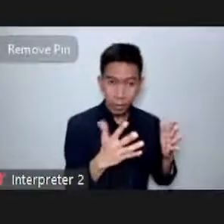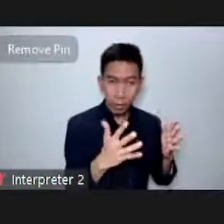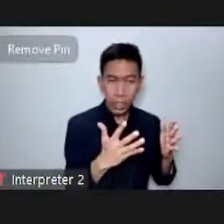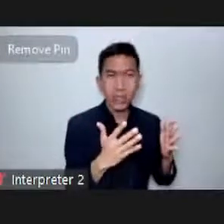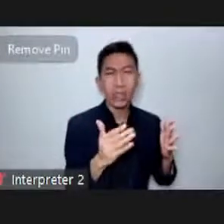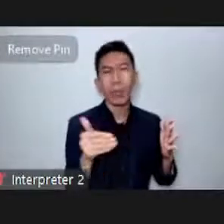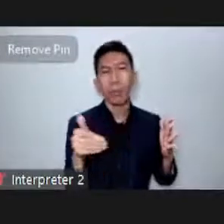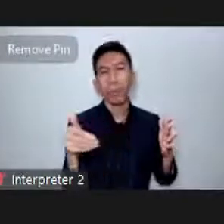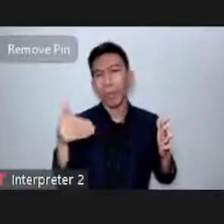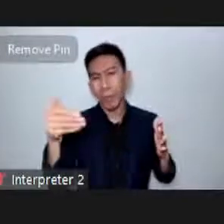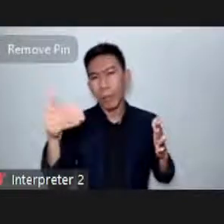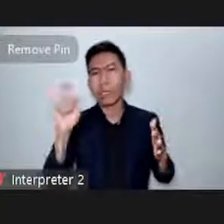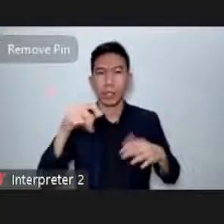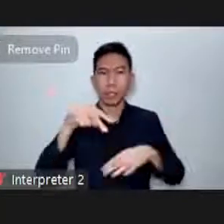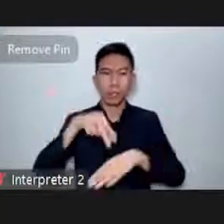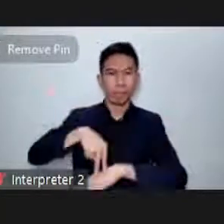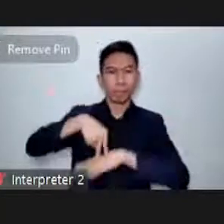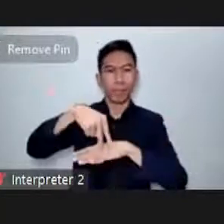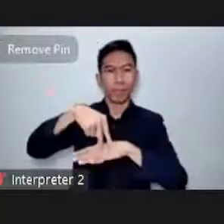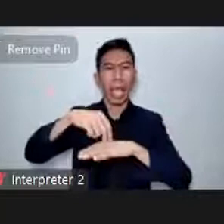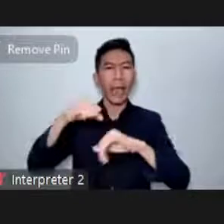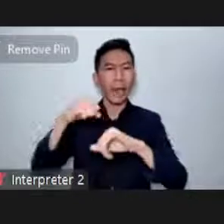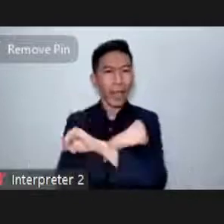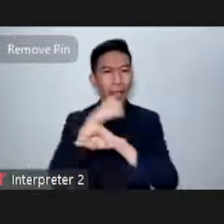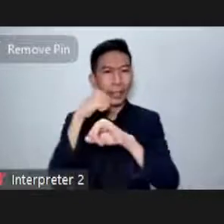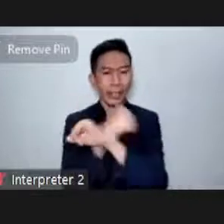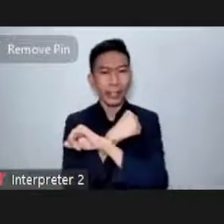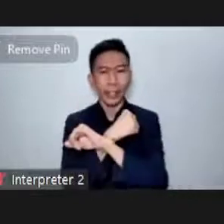ka, lumaban ka,